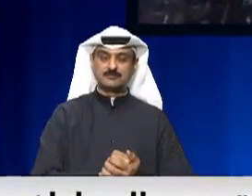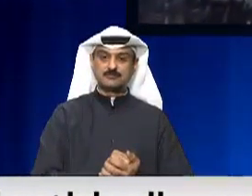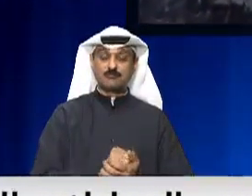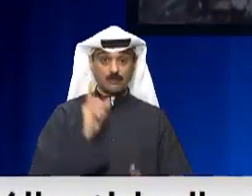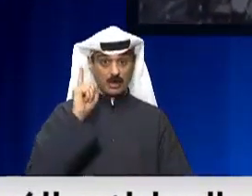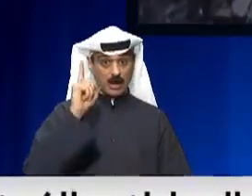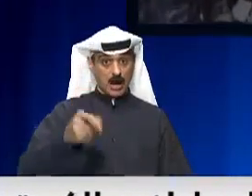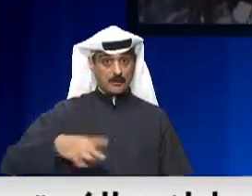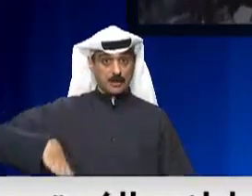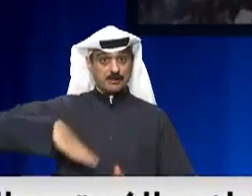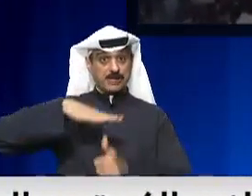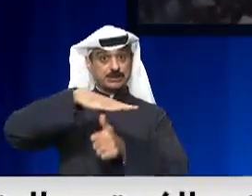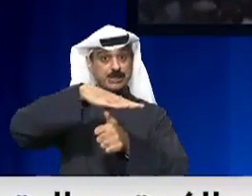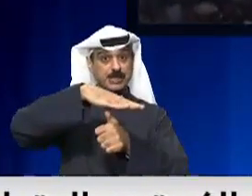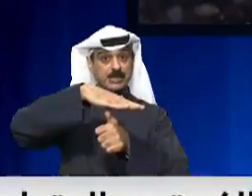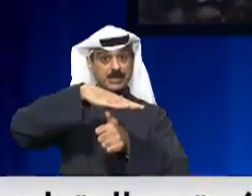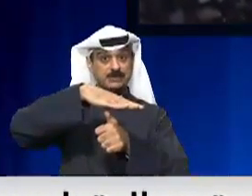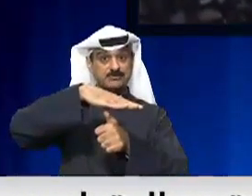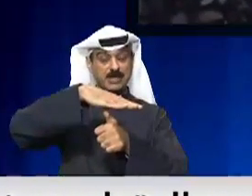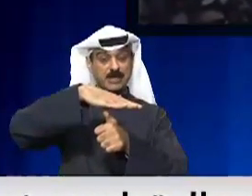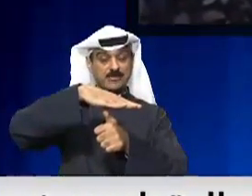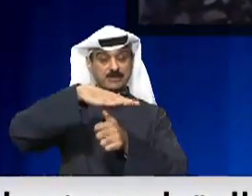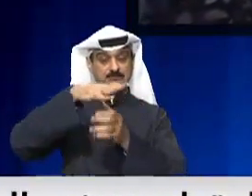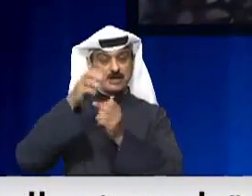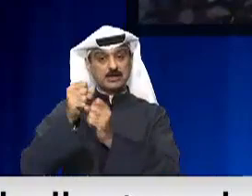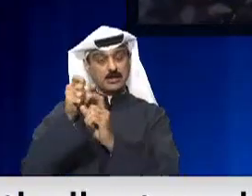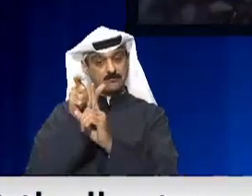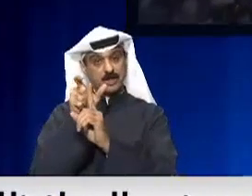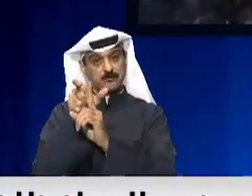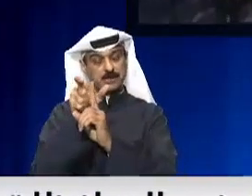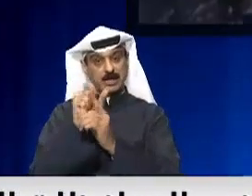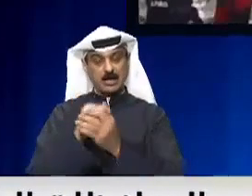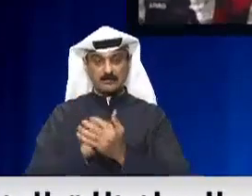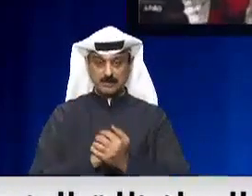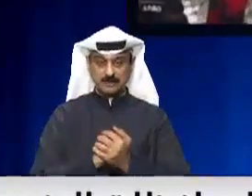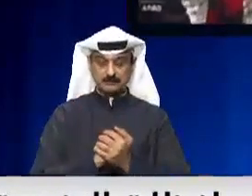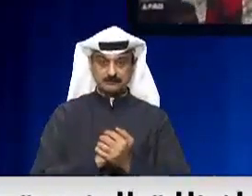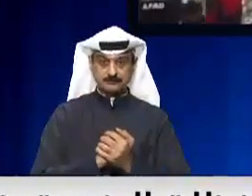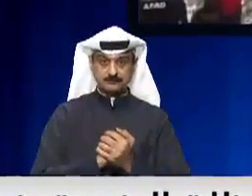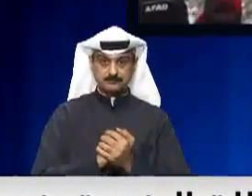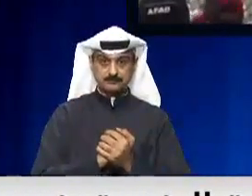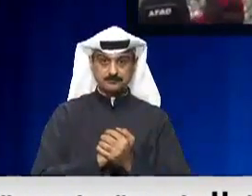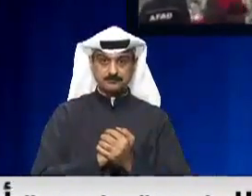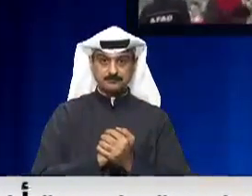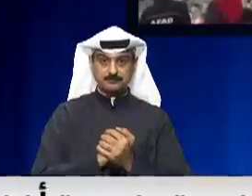بتوجيهات السامية من سيدي حضرة صاحب السمو حفظه الله ورعاه،